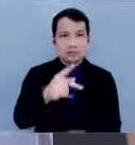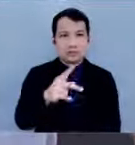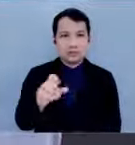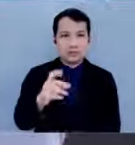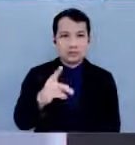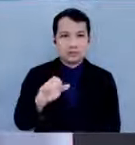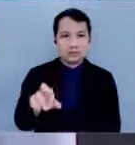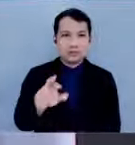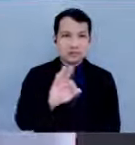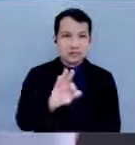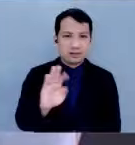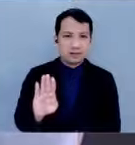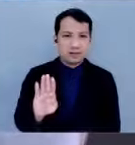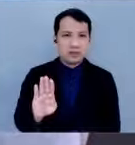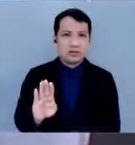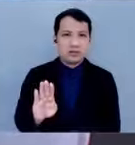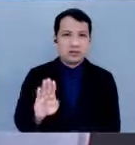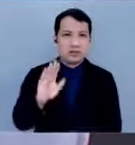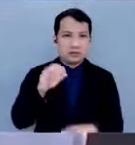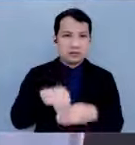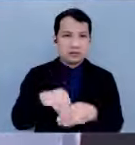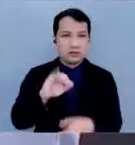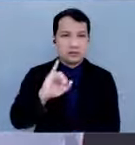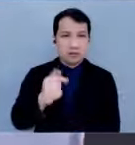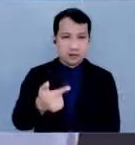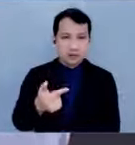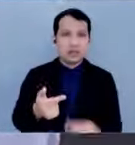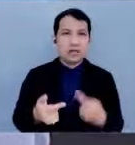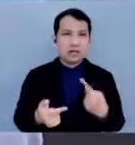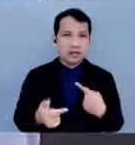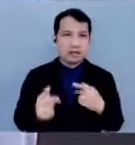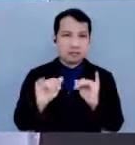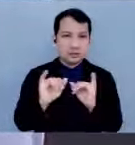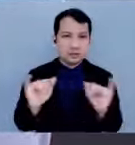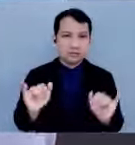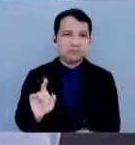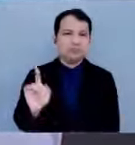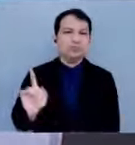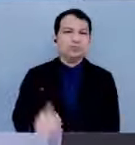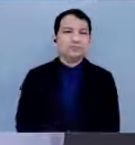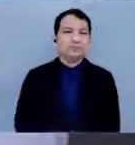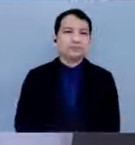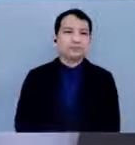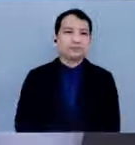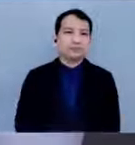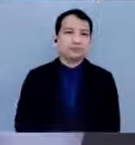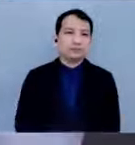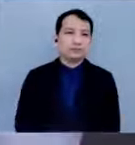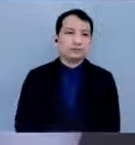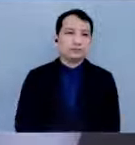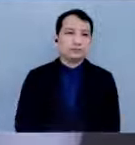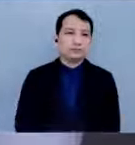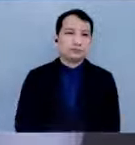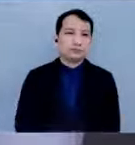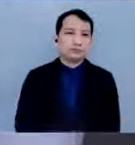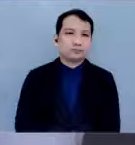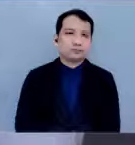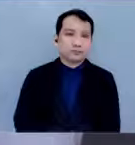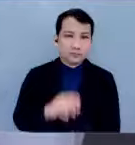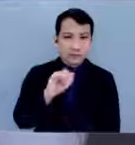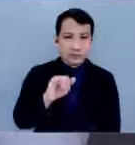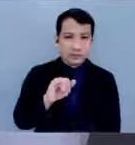Facebook account namin. Instagram also, meron din kami Instagram. And we're located at Imus,